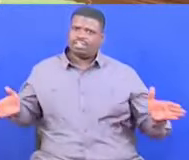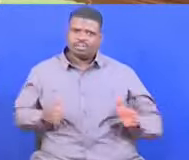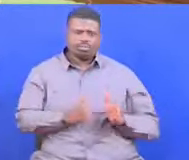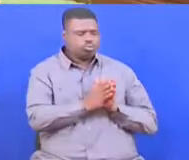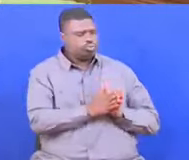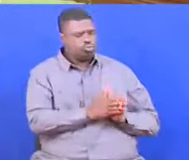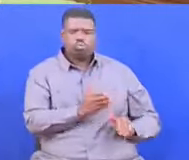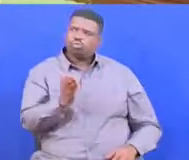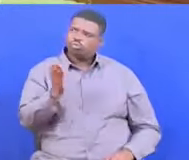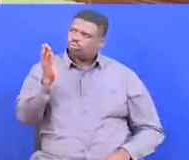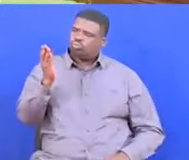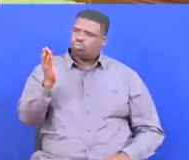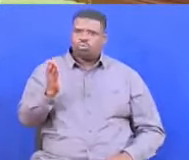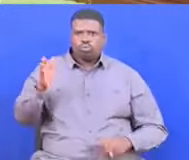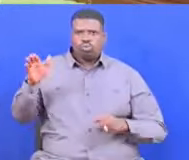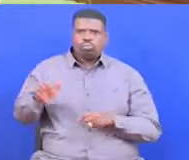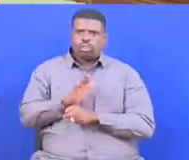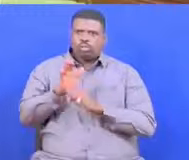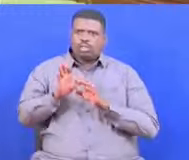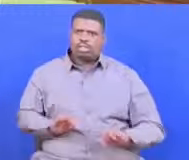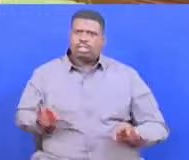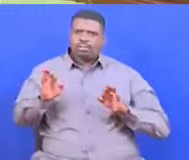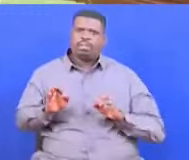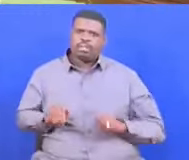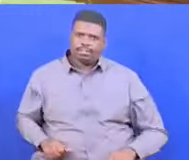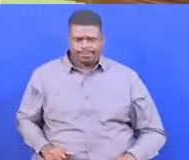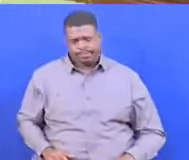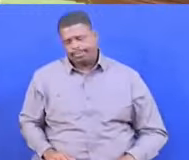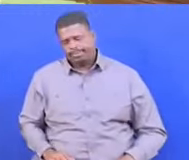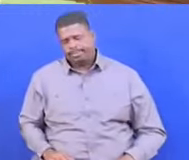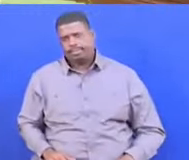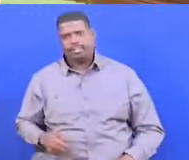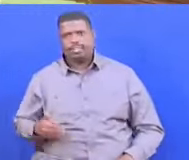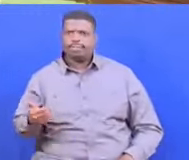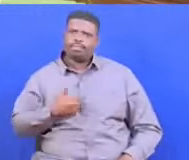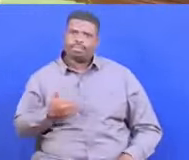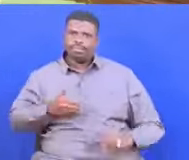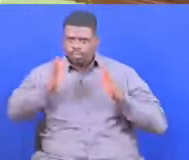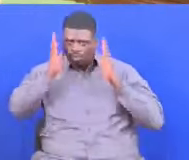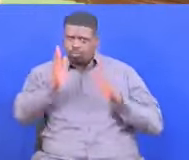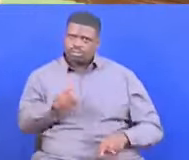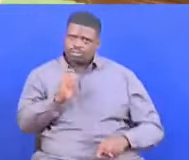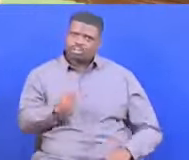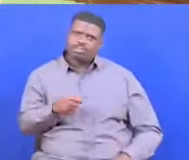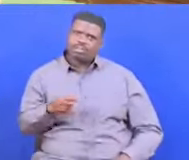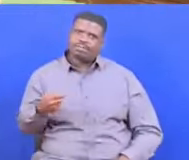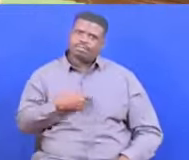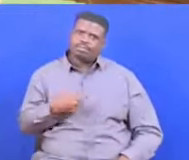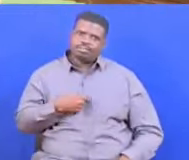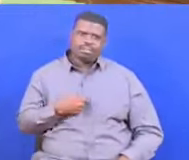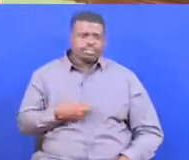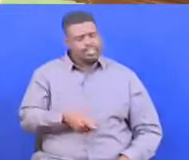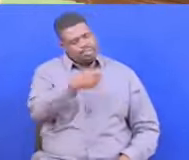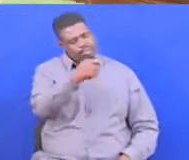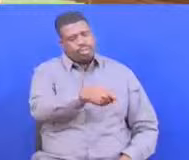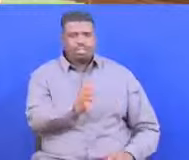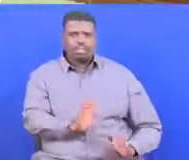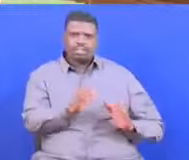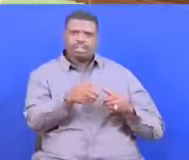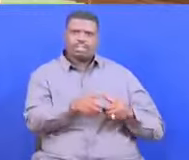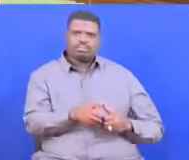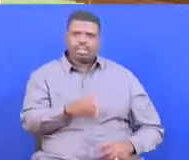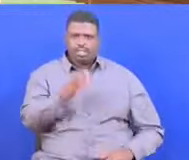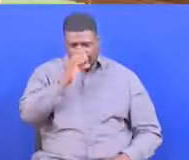rehema aliyetujalia kupata afya njema na kuwepo hapa. Mimi Mheshimiwa Spika, nami niipongeze timu yetu ya